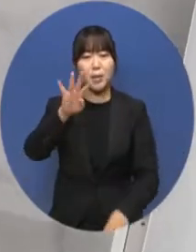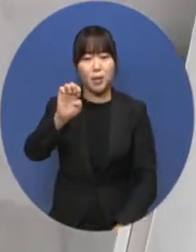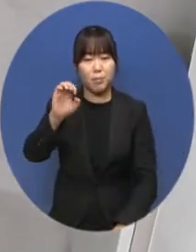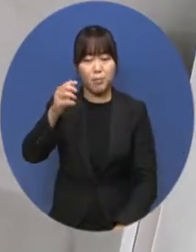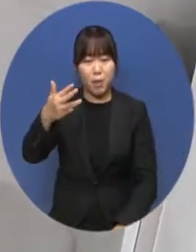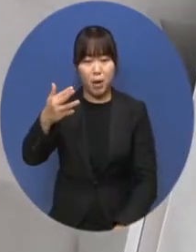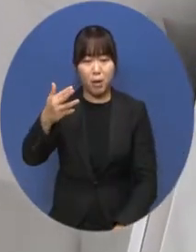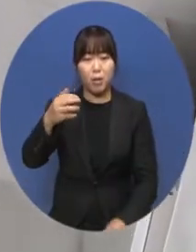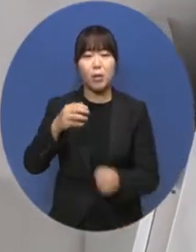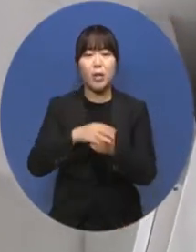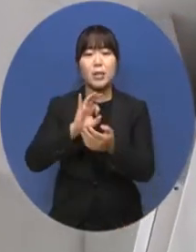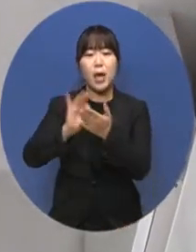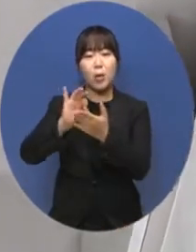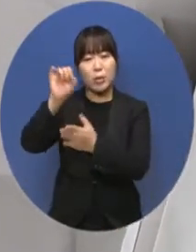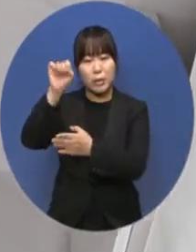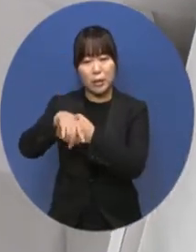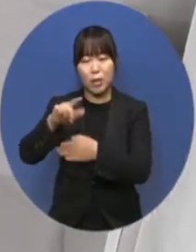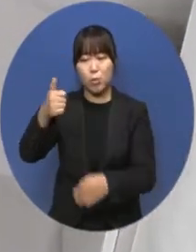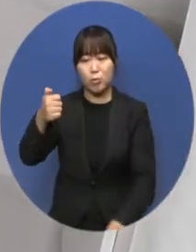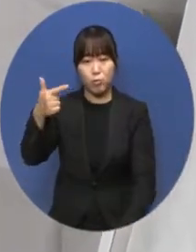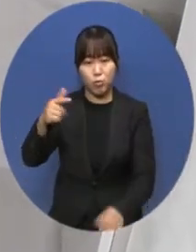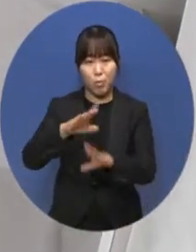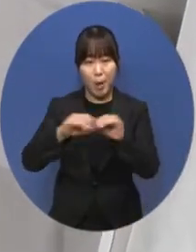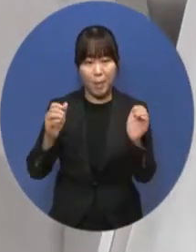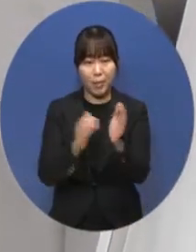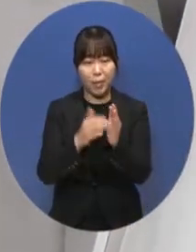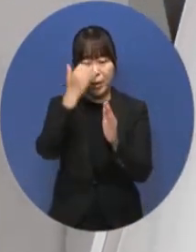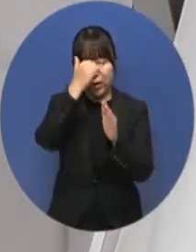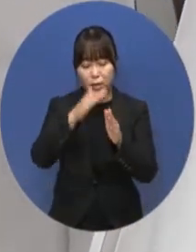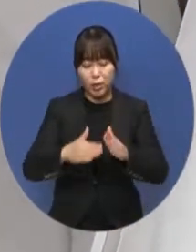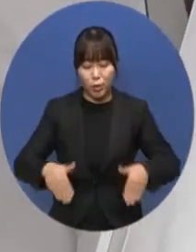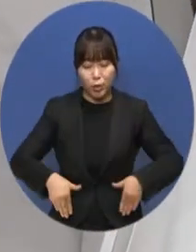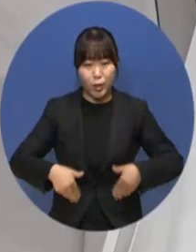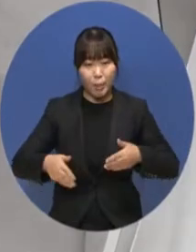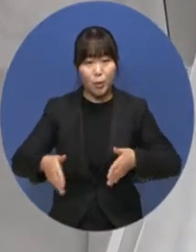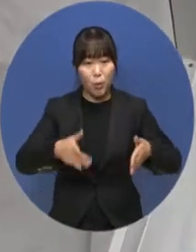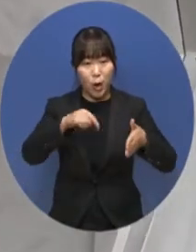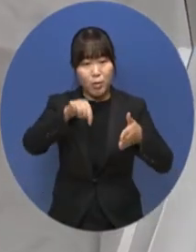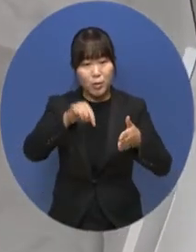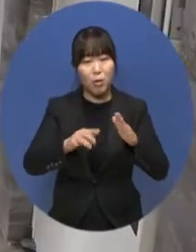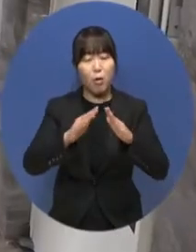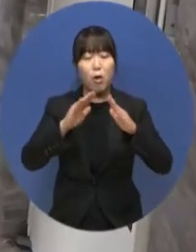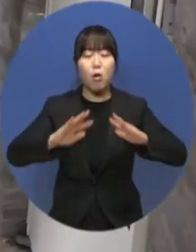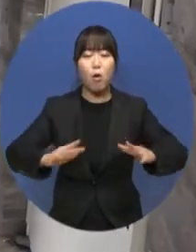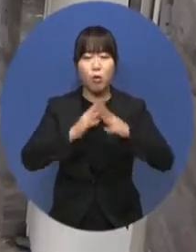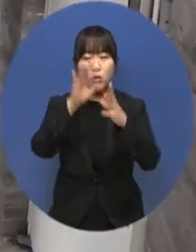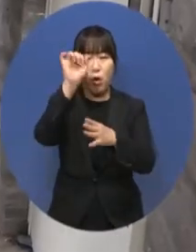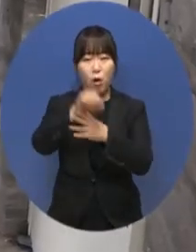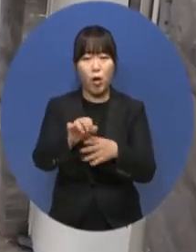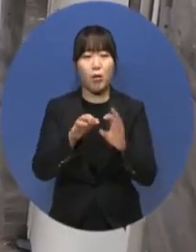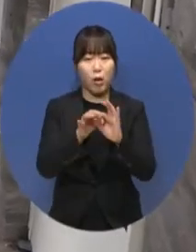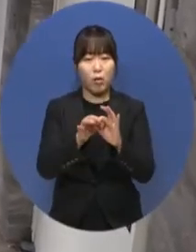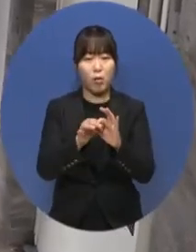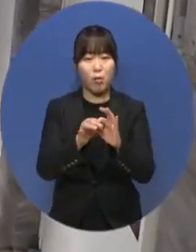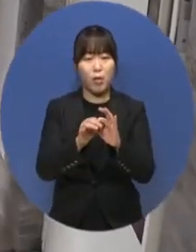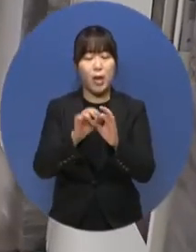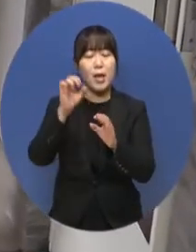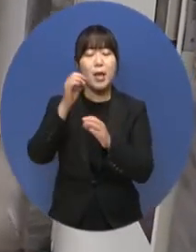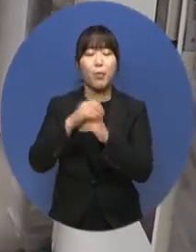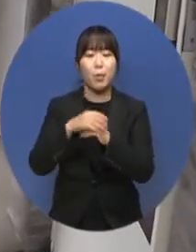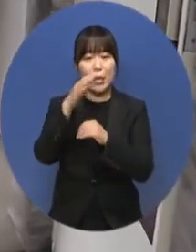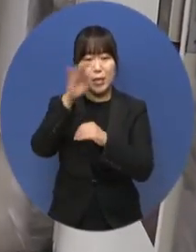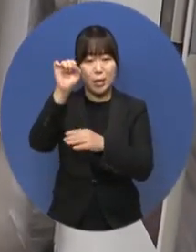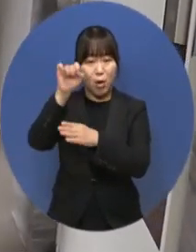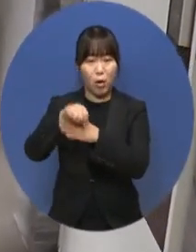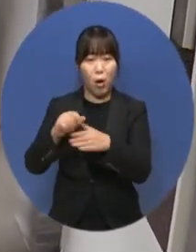사용승인 56건을 처리해 전남 도내에서 건축 허가 등에 따른 인허가 업무를